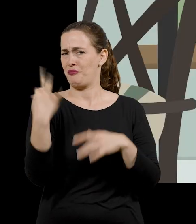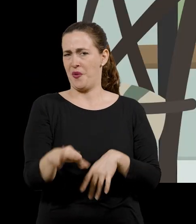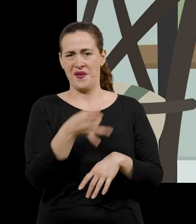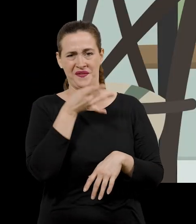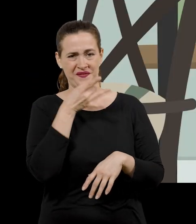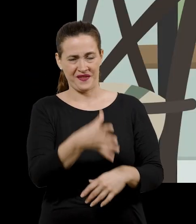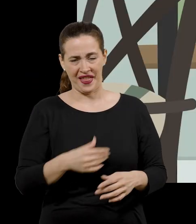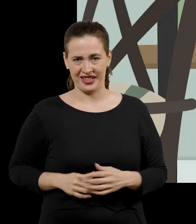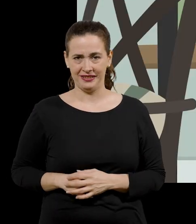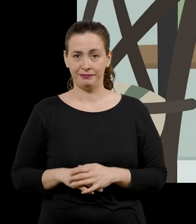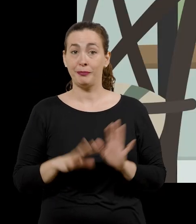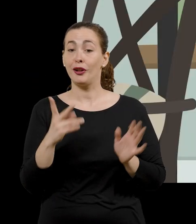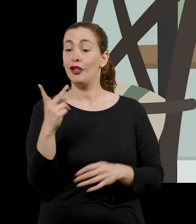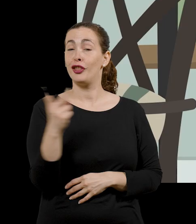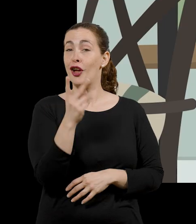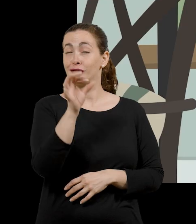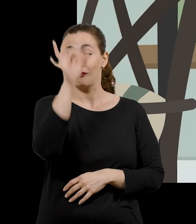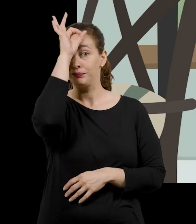facilitat.